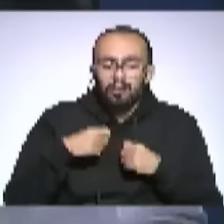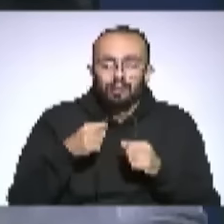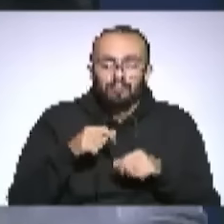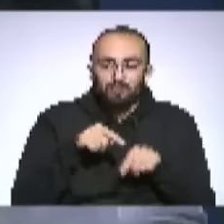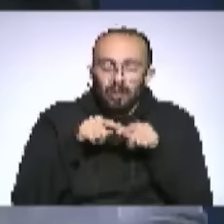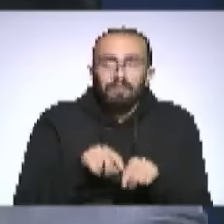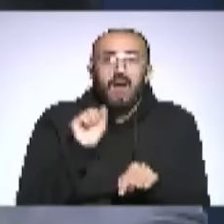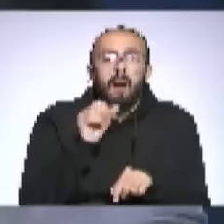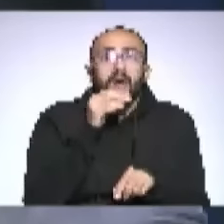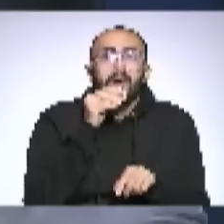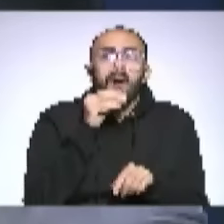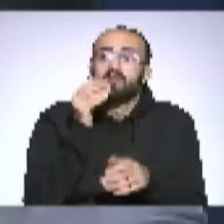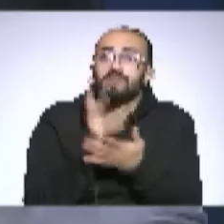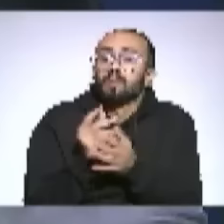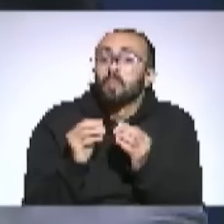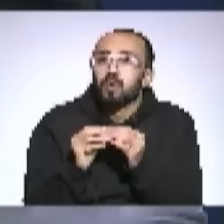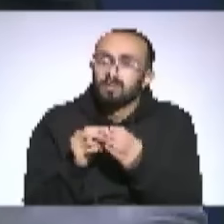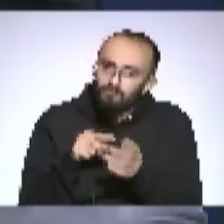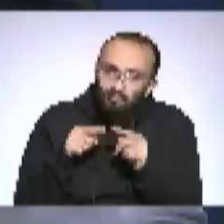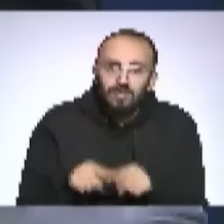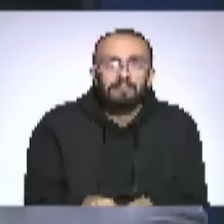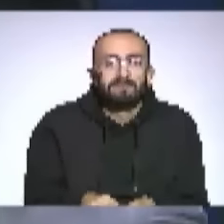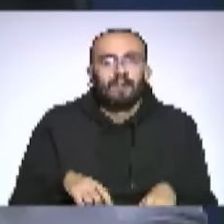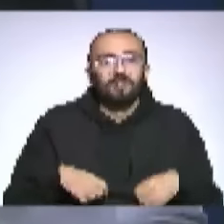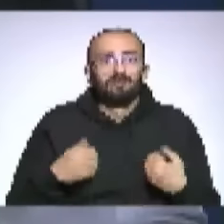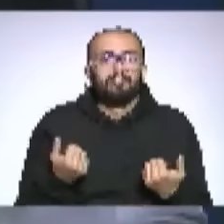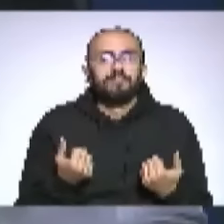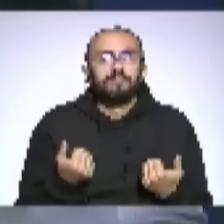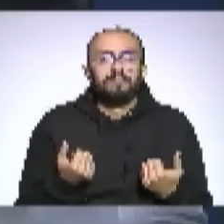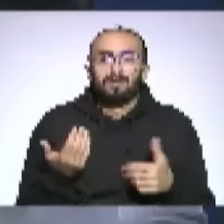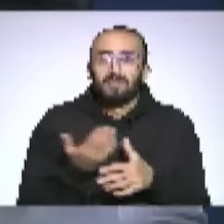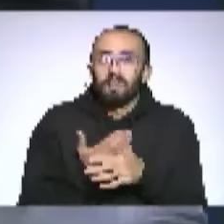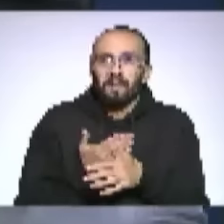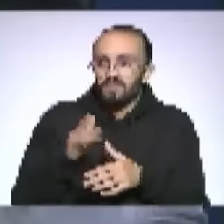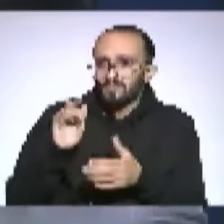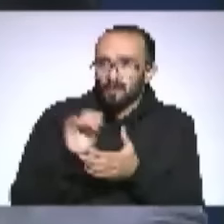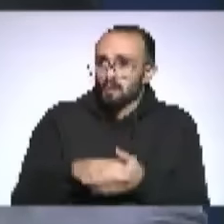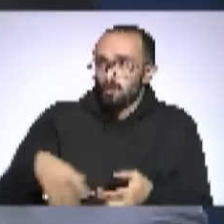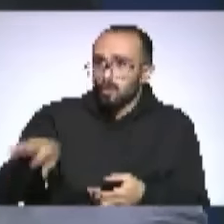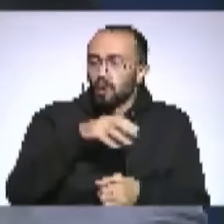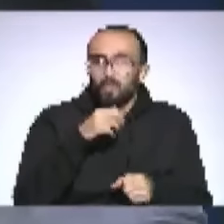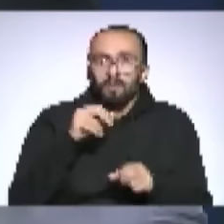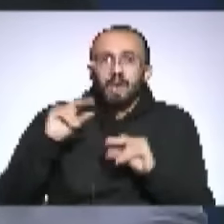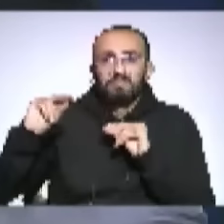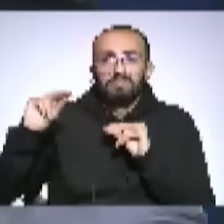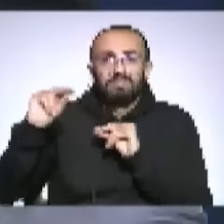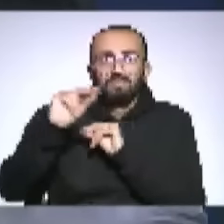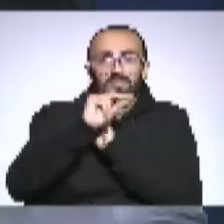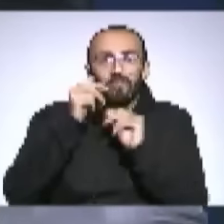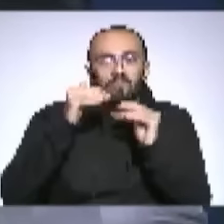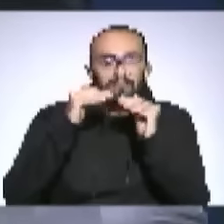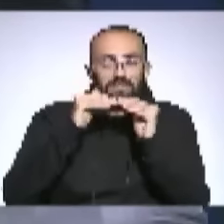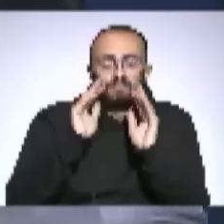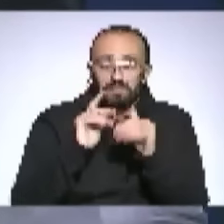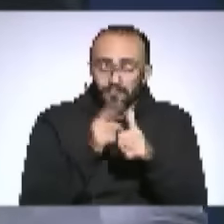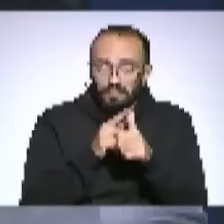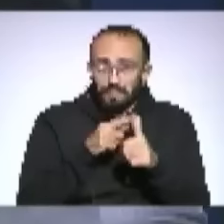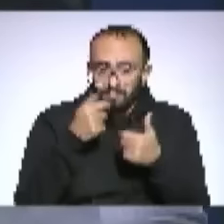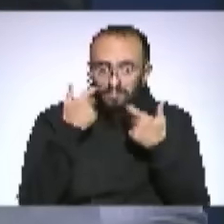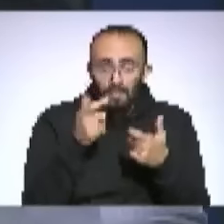والدهم صح لان زمايلهم اللي على نفس المستوى بيعملوا نفس الشيء فبرضه اقول الا خلي بالك دي نقطه